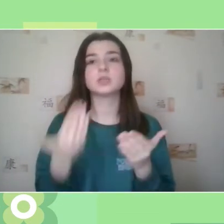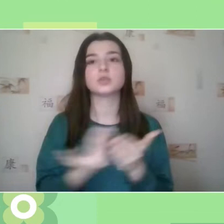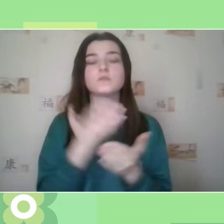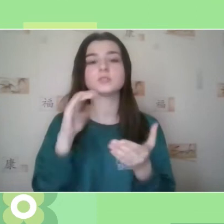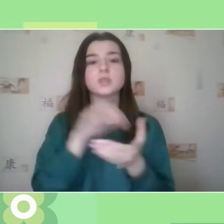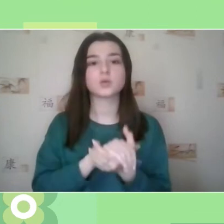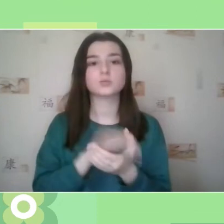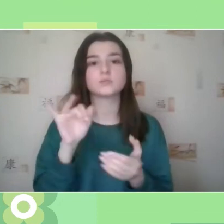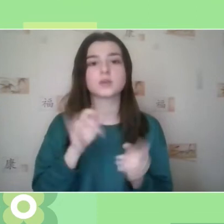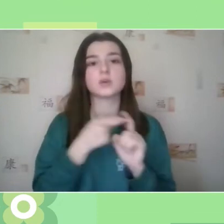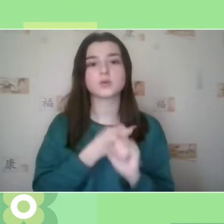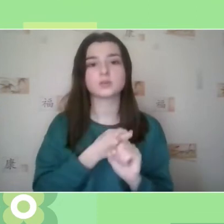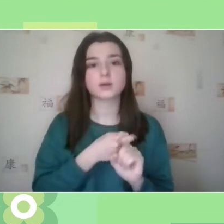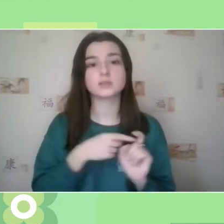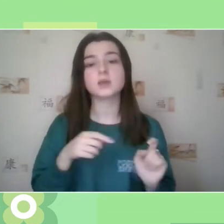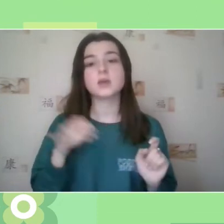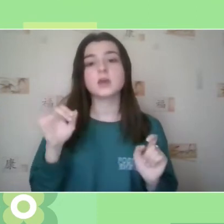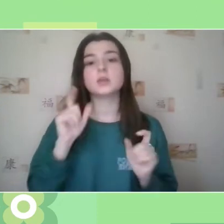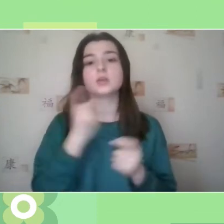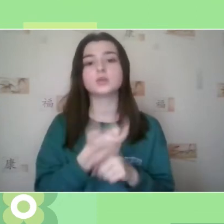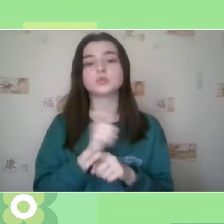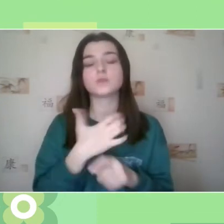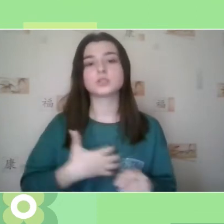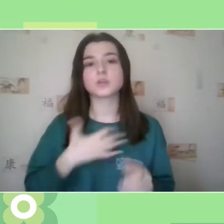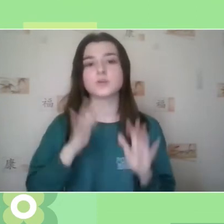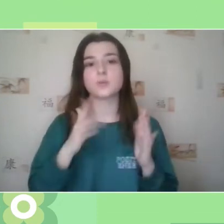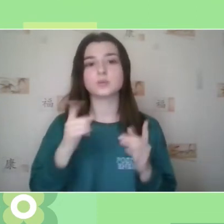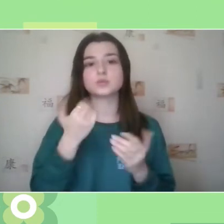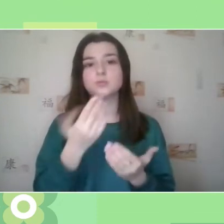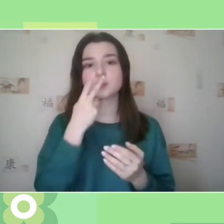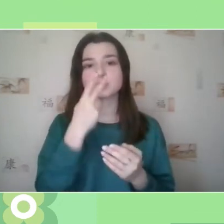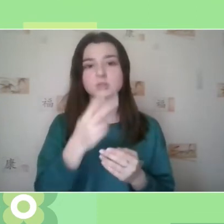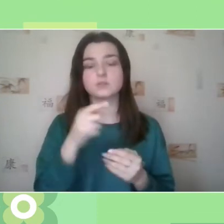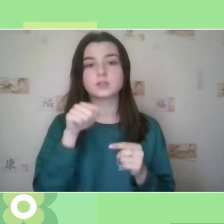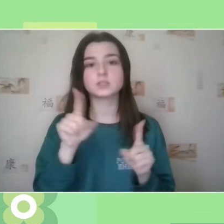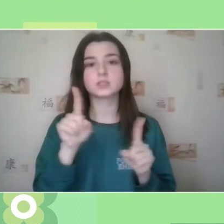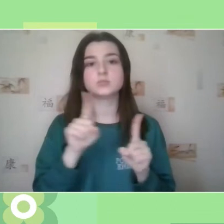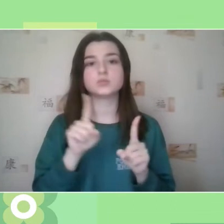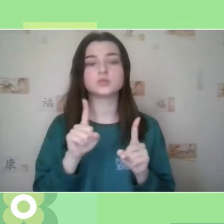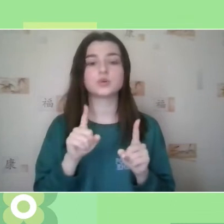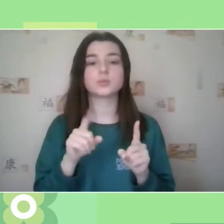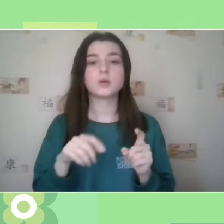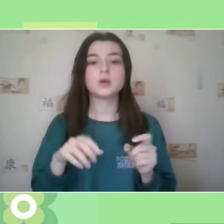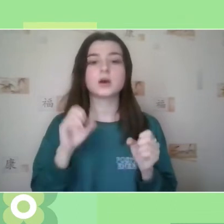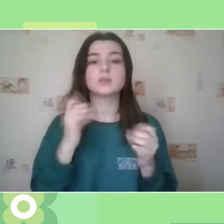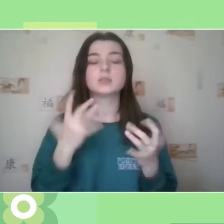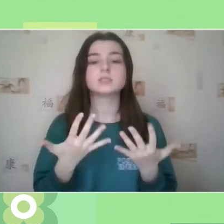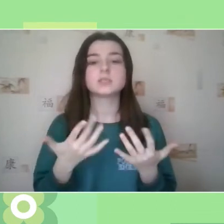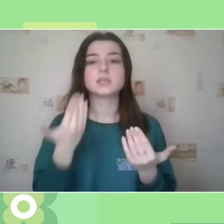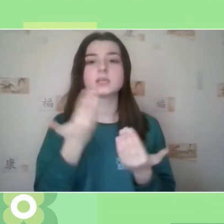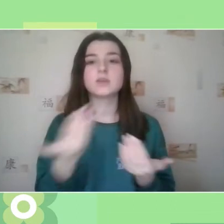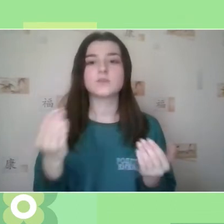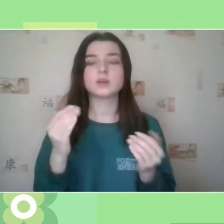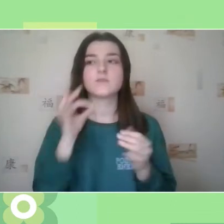найцінніше, що є. Ну і дуже важливий момент – це те, щоб ви прослідкували за тим, наскільки відповідно до чинного законодавства ви